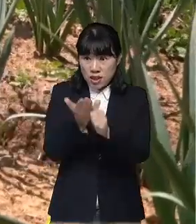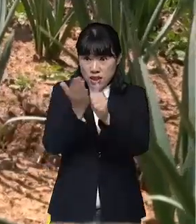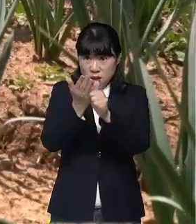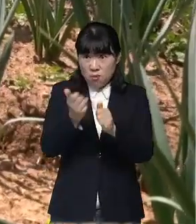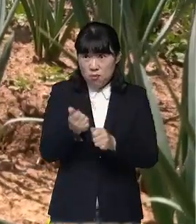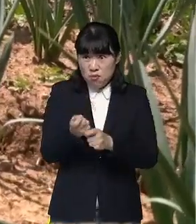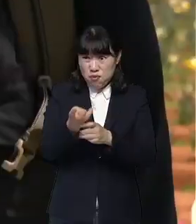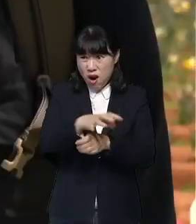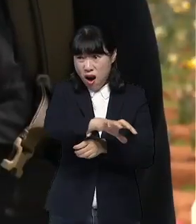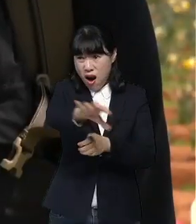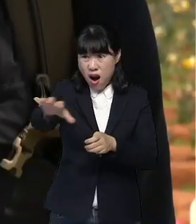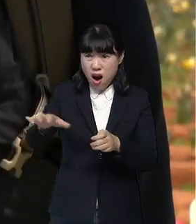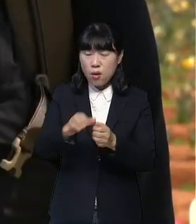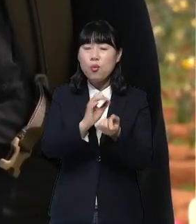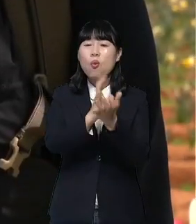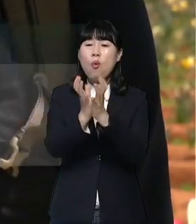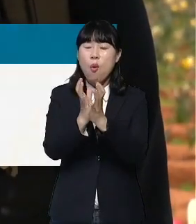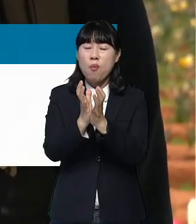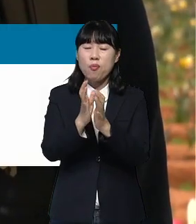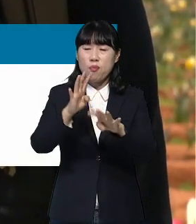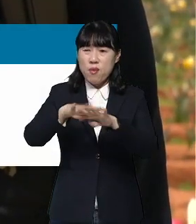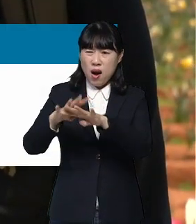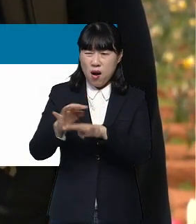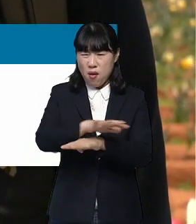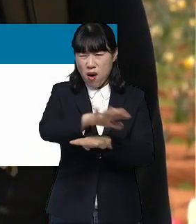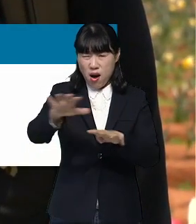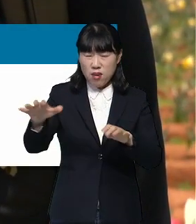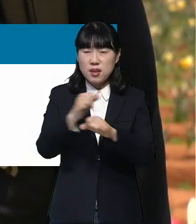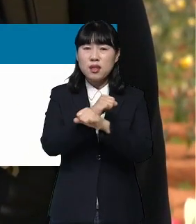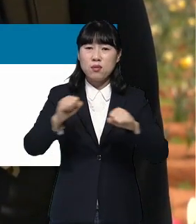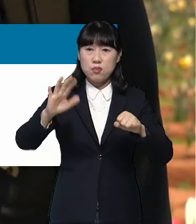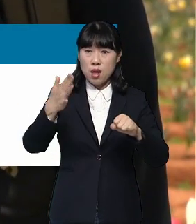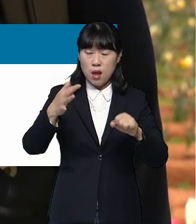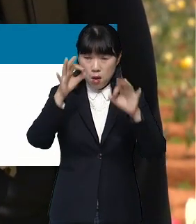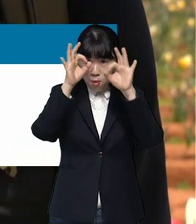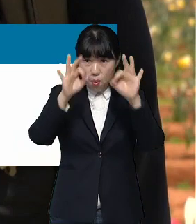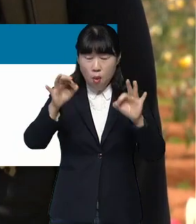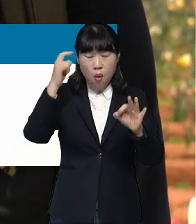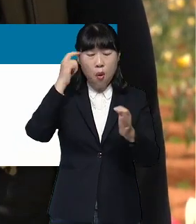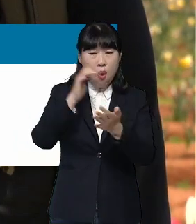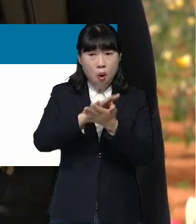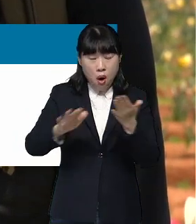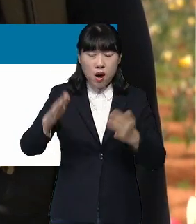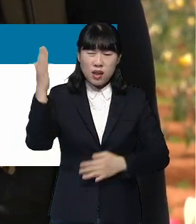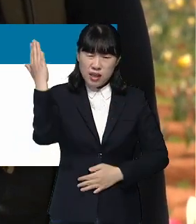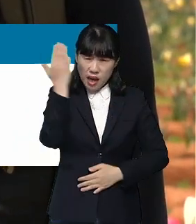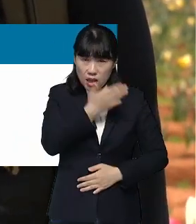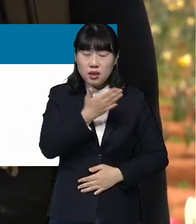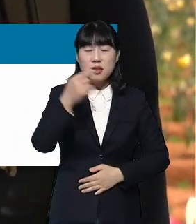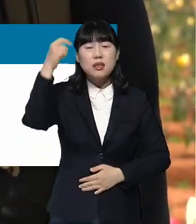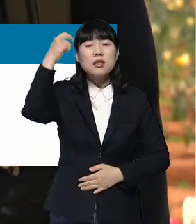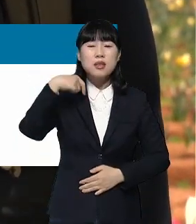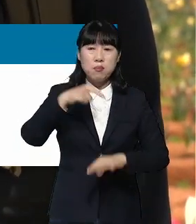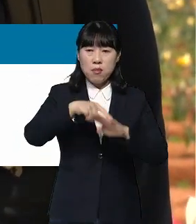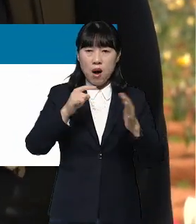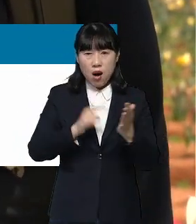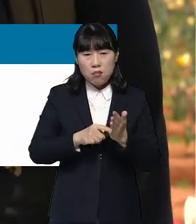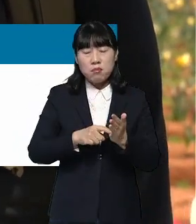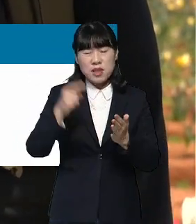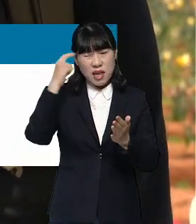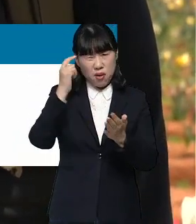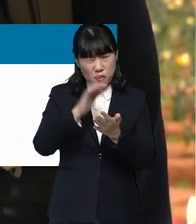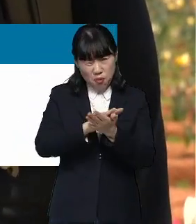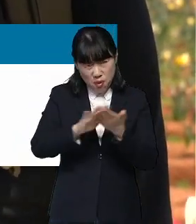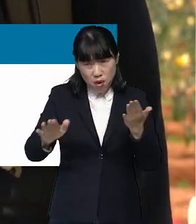꽃정원이 됐습니다. 마음이 뻥 뜨이고 되게 좀 깨끗해지고 그런 것 같아요. 되게 마음이